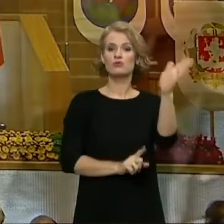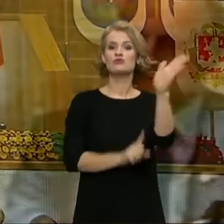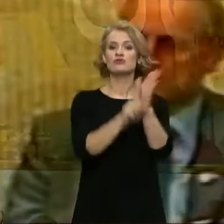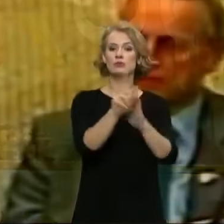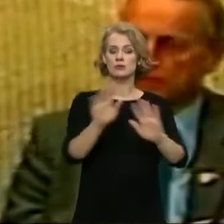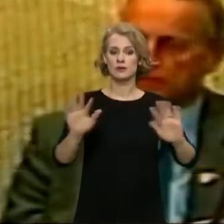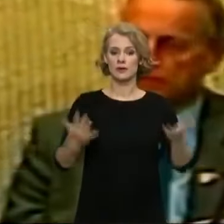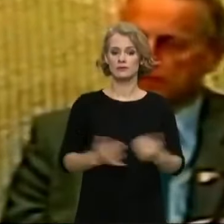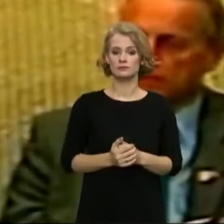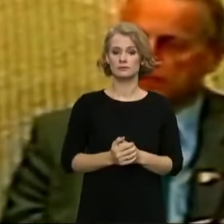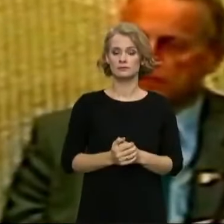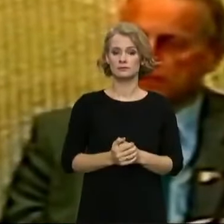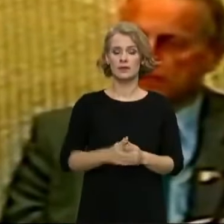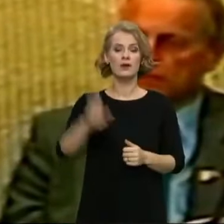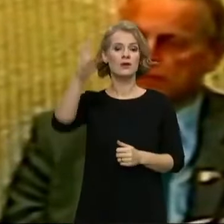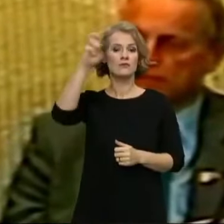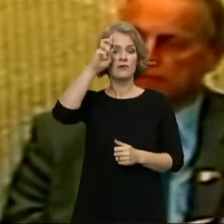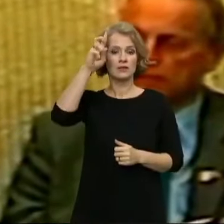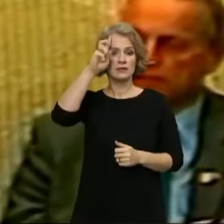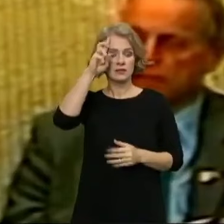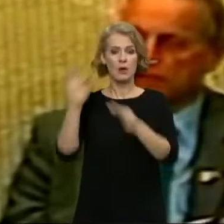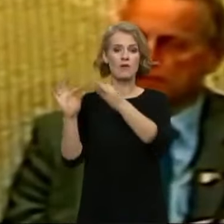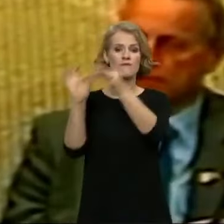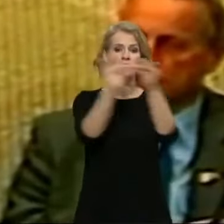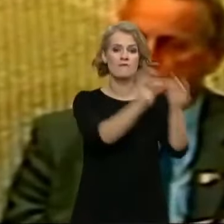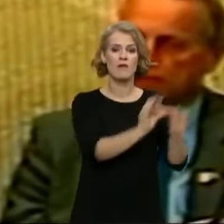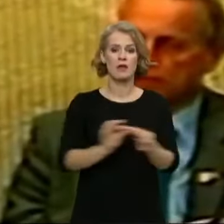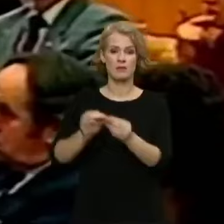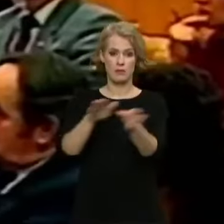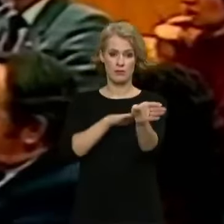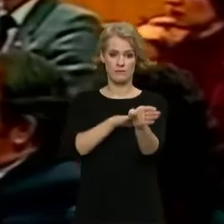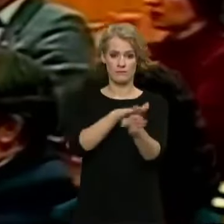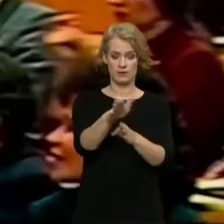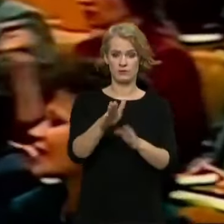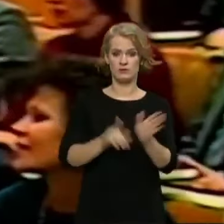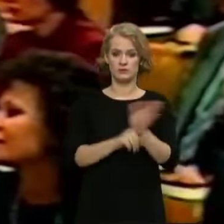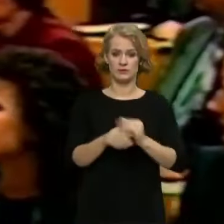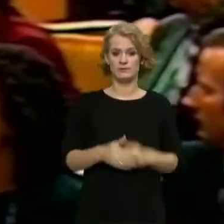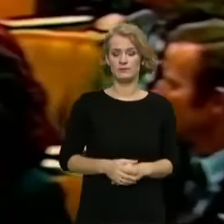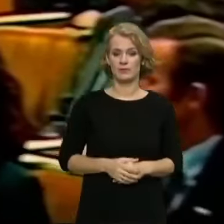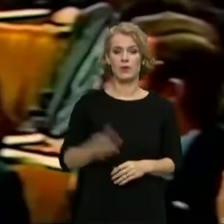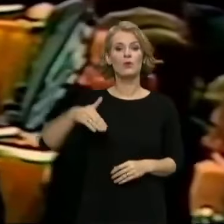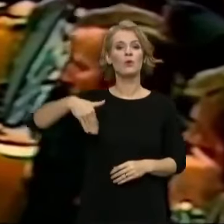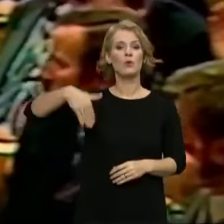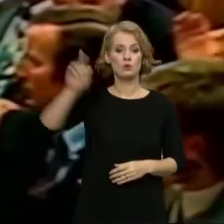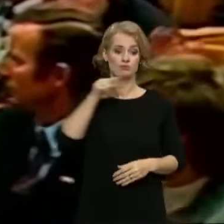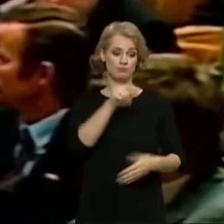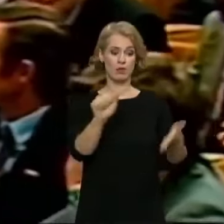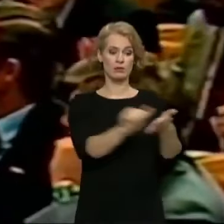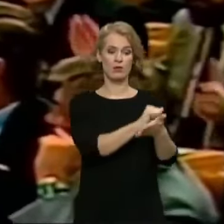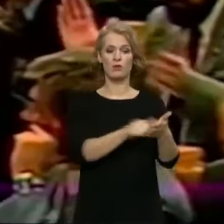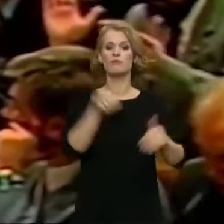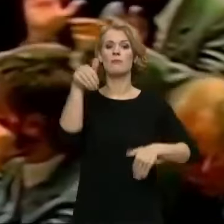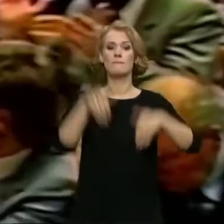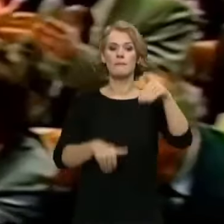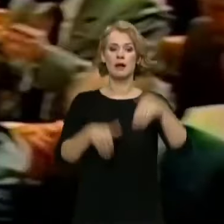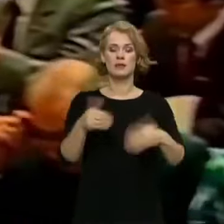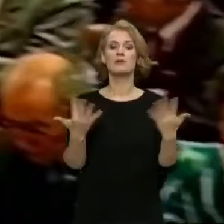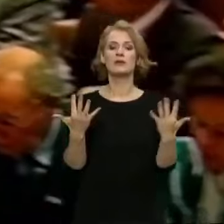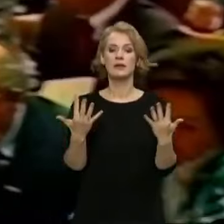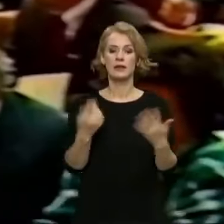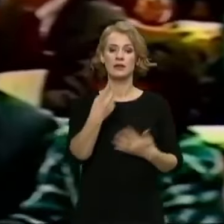realizuoti visą valstybės suverenitetą už šį aktą balsavo